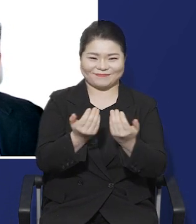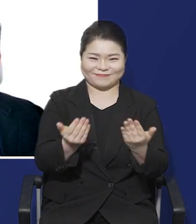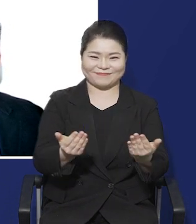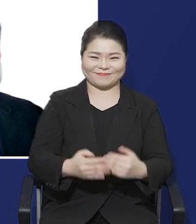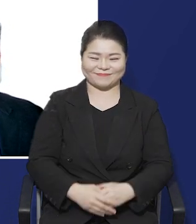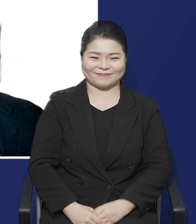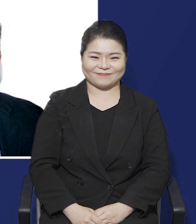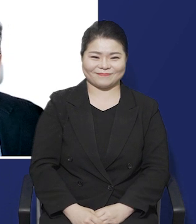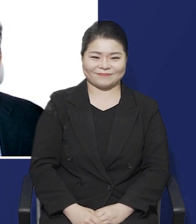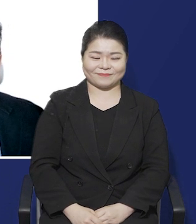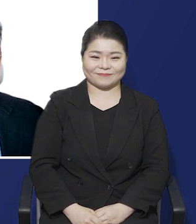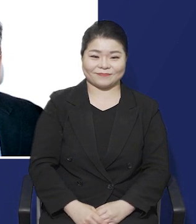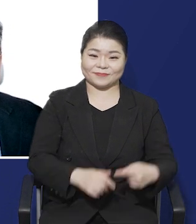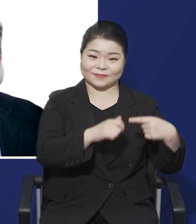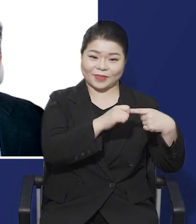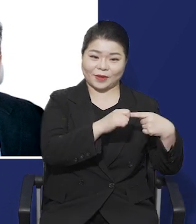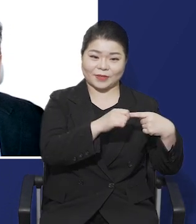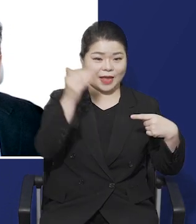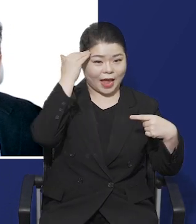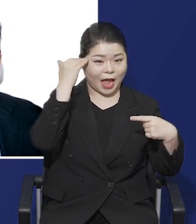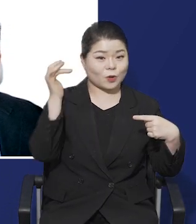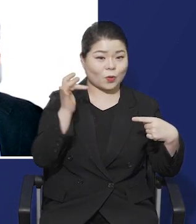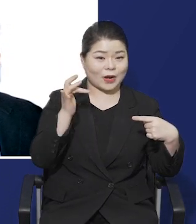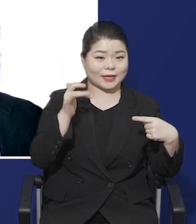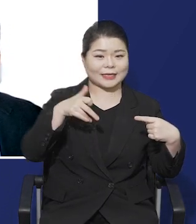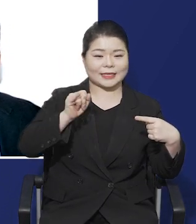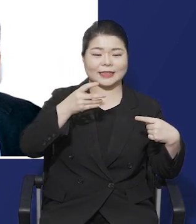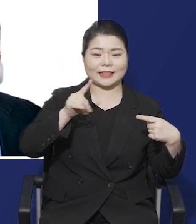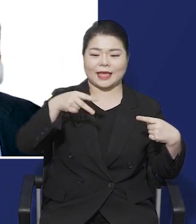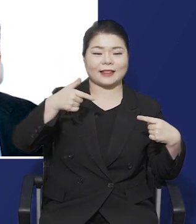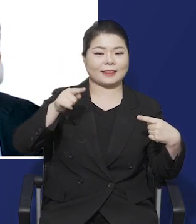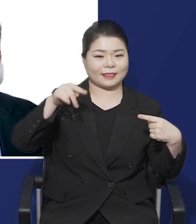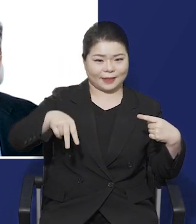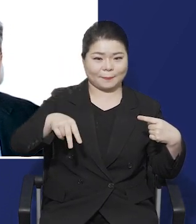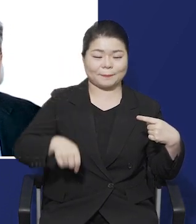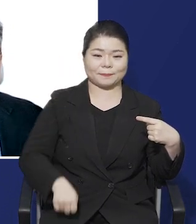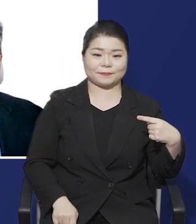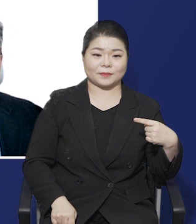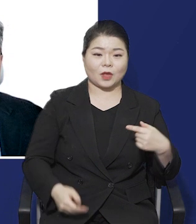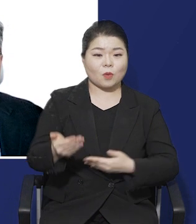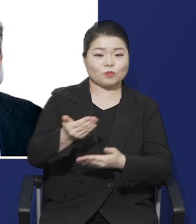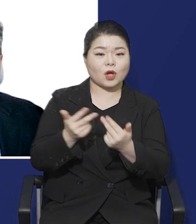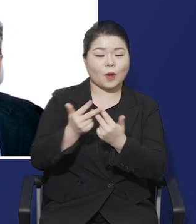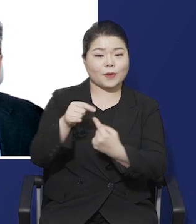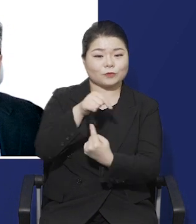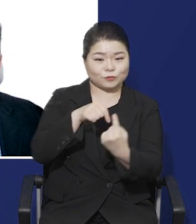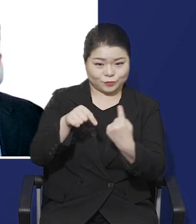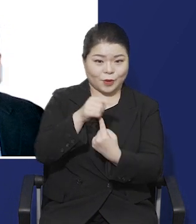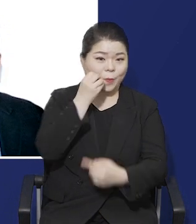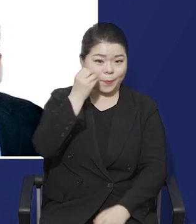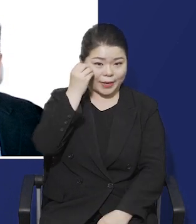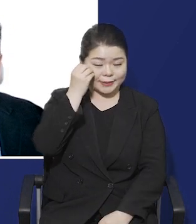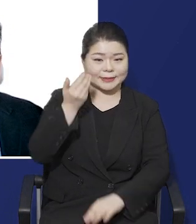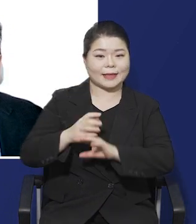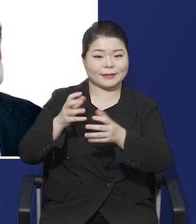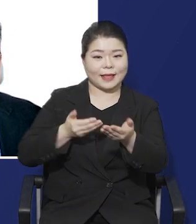소개해 드리겠습니다. 먼저 국내 온라인 사이트로 키타넷이 있습니다. 키타넷은 무역협회에서 운영하는 사이트로